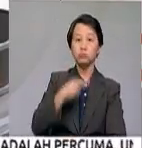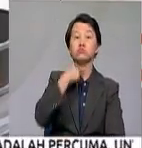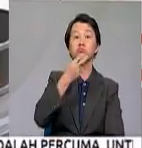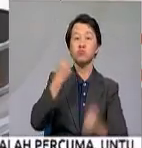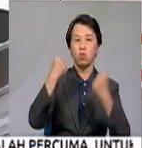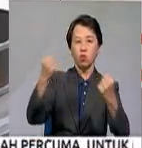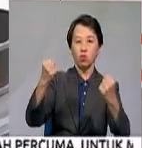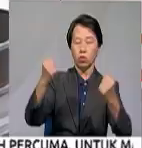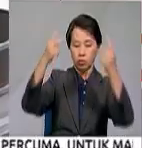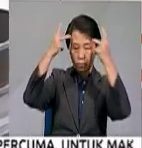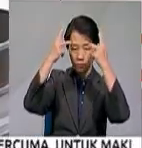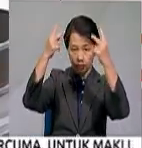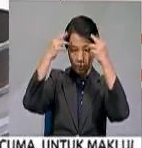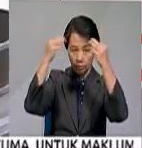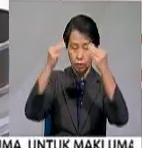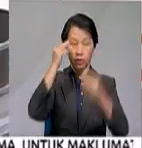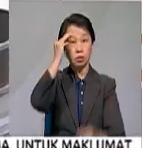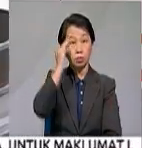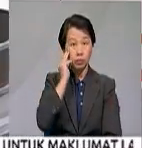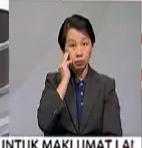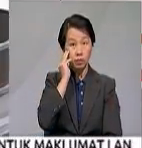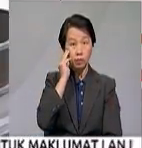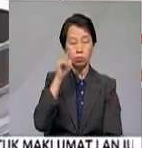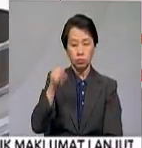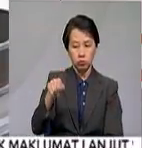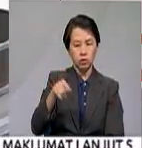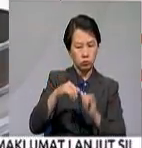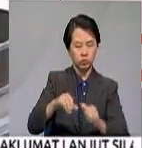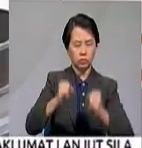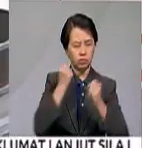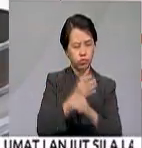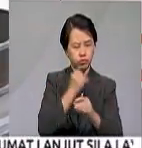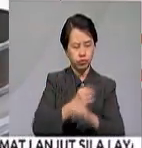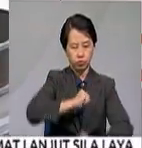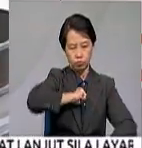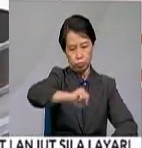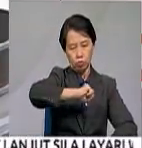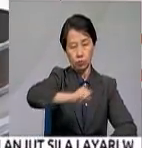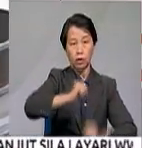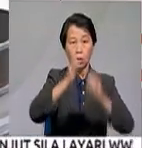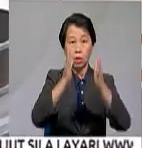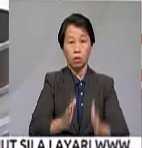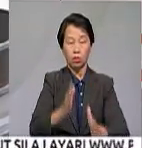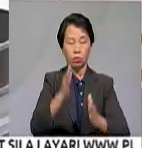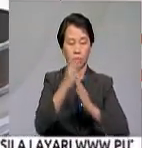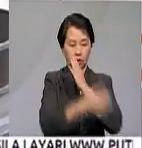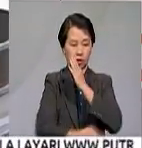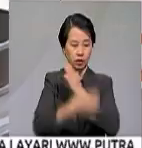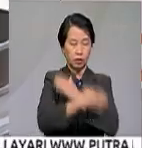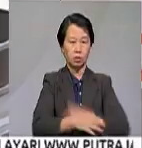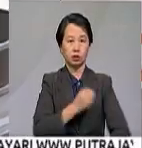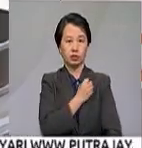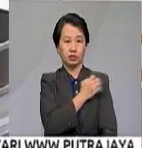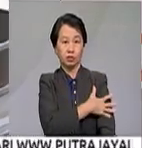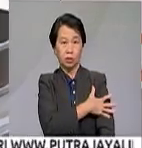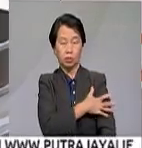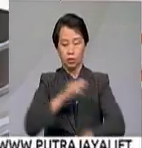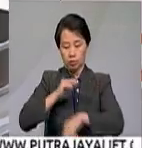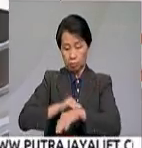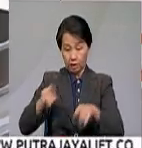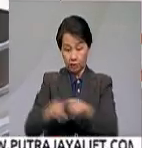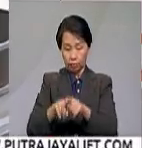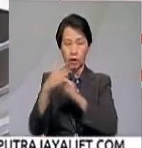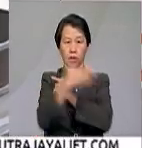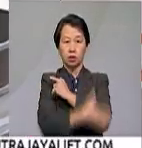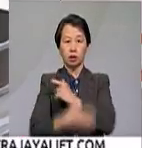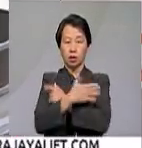kelantangan berterusan Perdana Menteri Tun Dr. Mahathir Mohamad yang terus gigih memperjuang isu penduduk di negara bergolak itu. Pada masa sama,